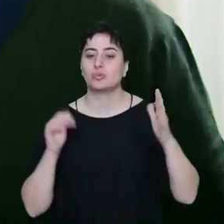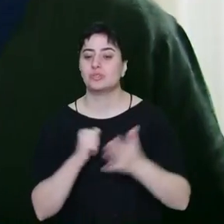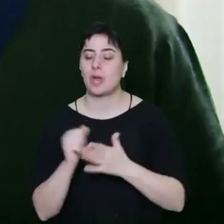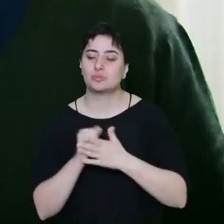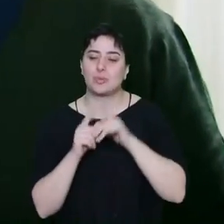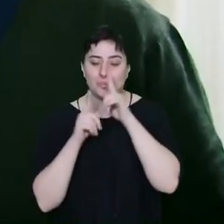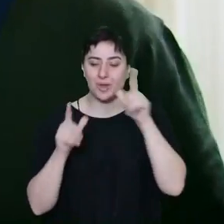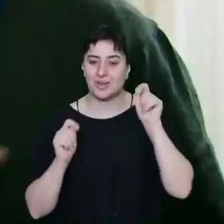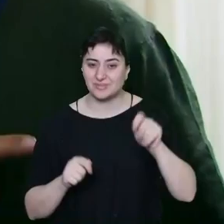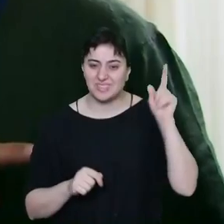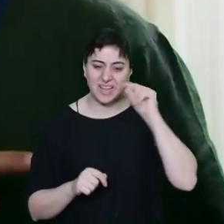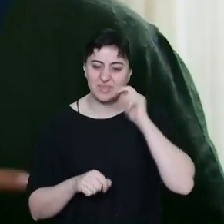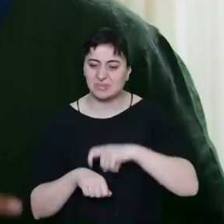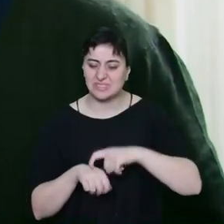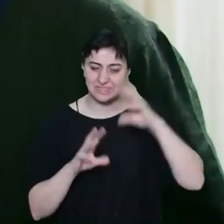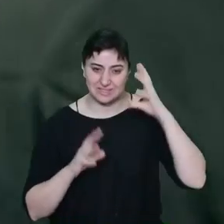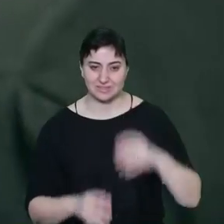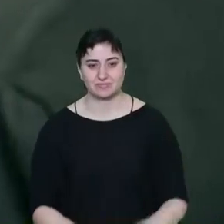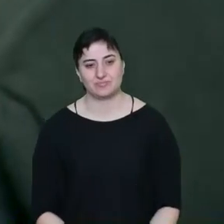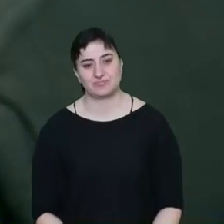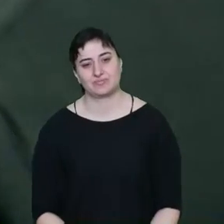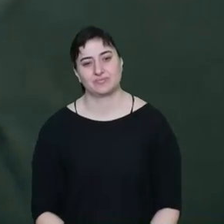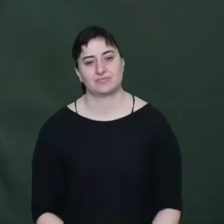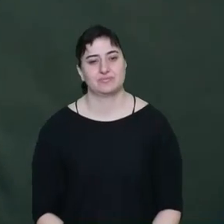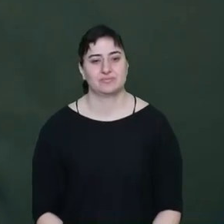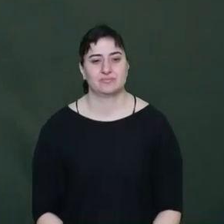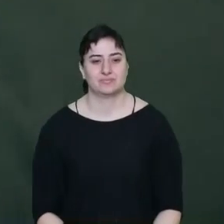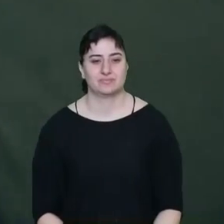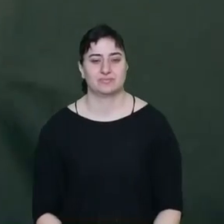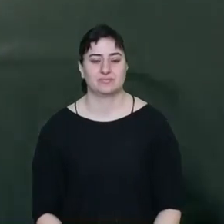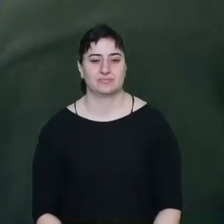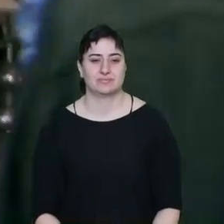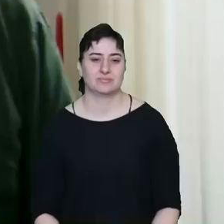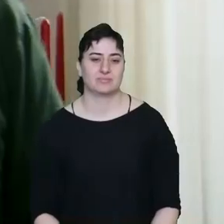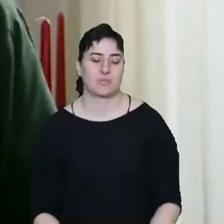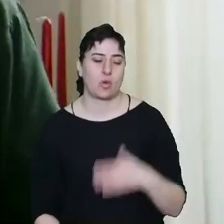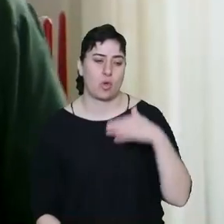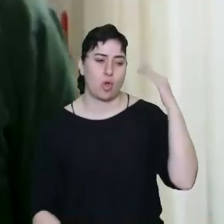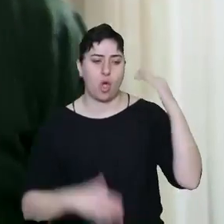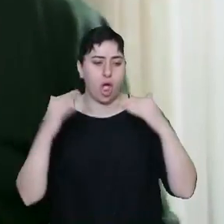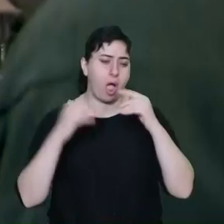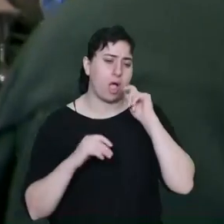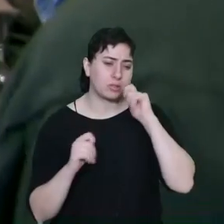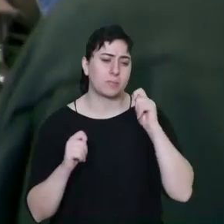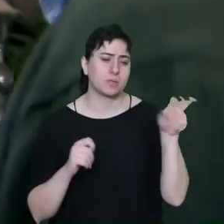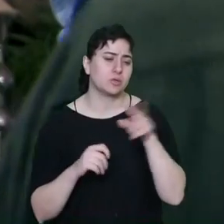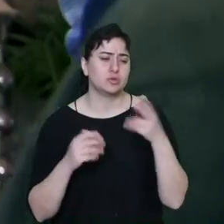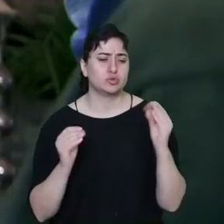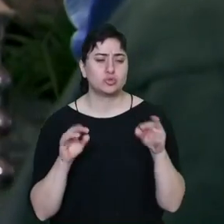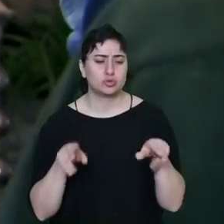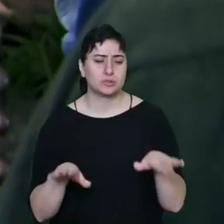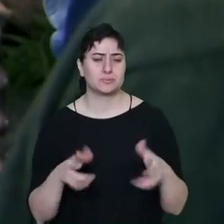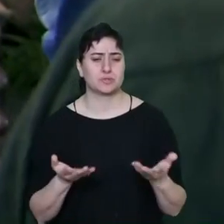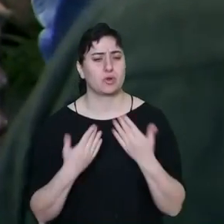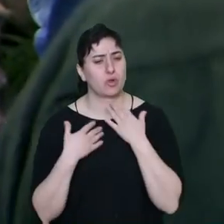Trabzon deyip duruyor. Herif sinirde deli oldu. Ay koskoca adamlar, yani çocuk gibisiniz.